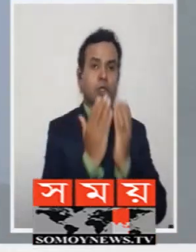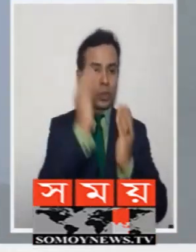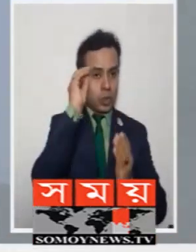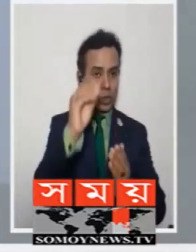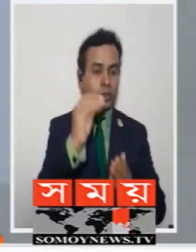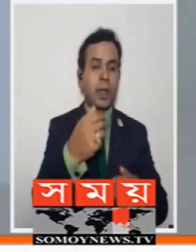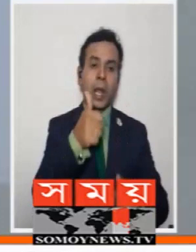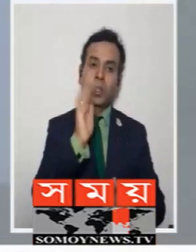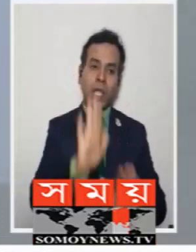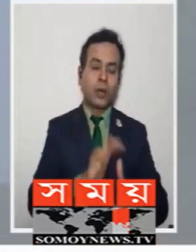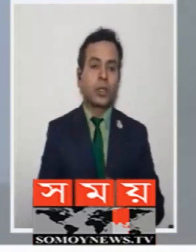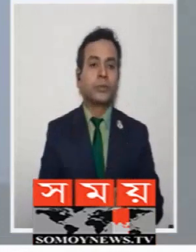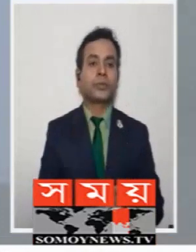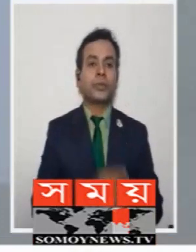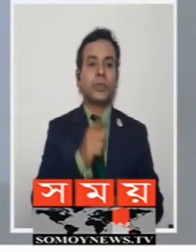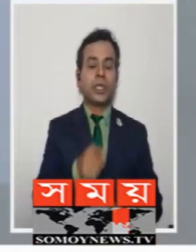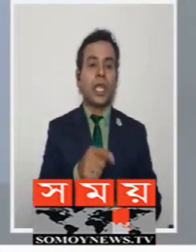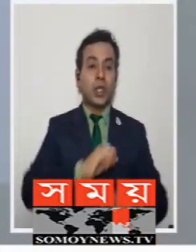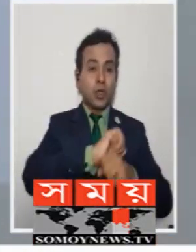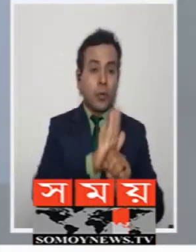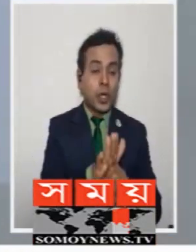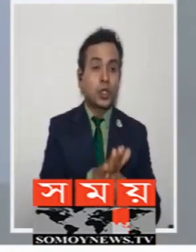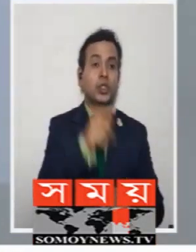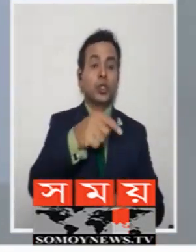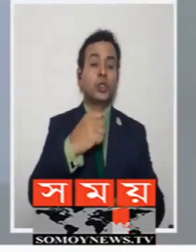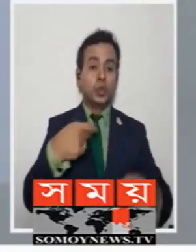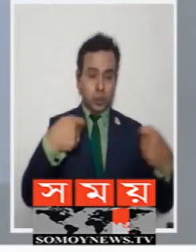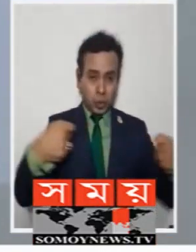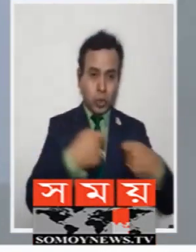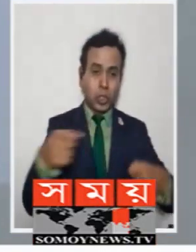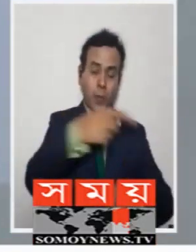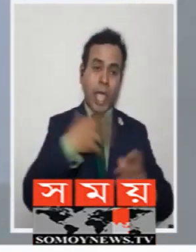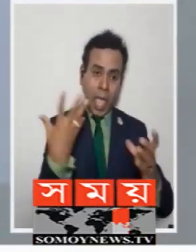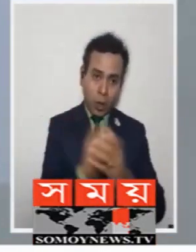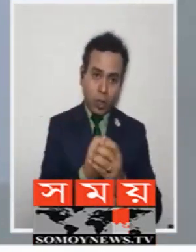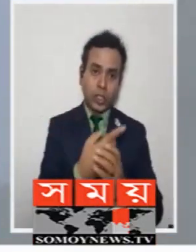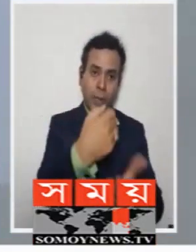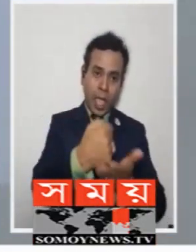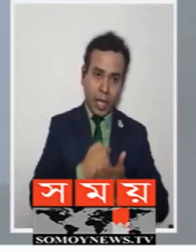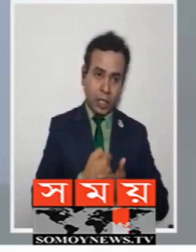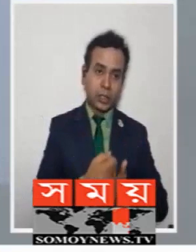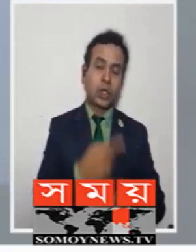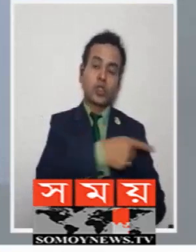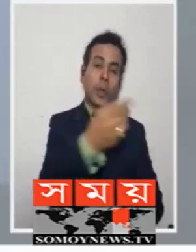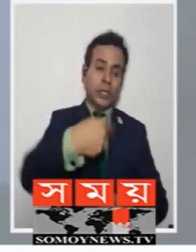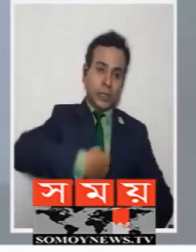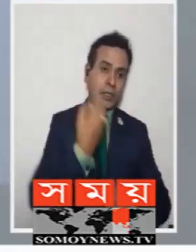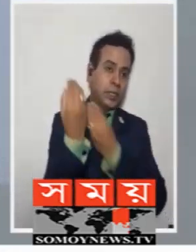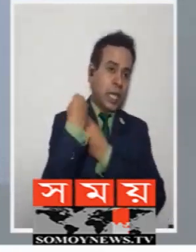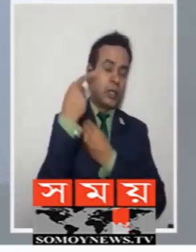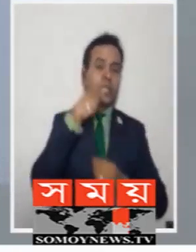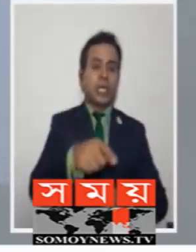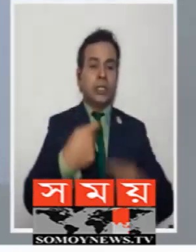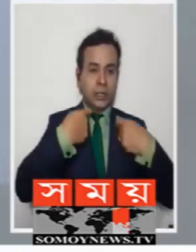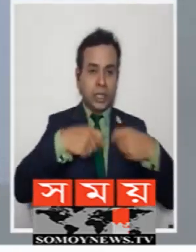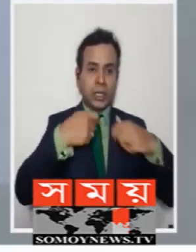করি। আপনাদের সবার সহযোগিতা নিয়ে সবাই যার যার অবস্থান থেকে আমরা যেন এই যুদ্ধে যে যে পদক্ষেপ নেওয়া উচিত সেটা যেন আমরা নেই